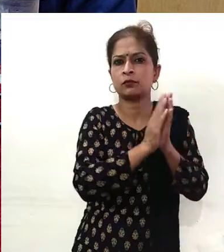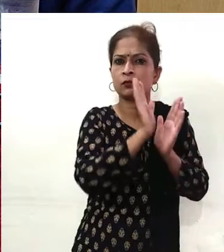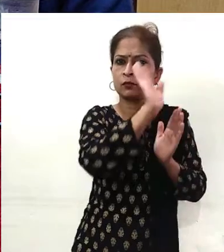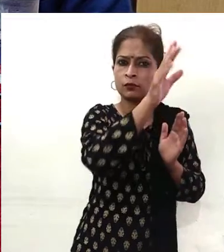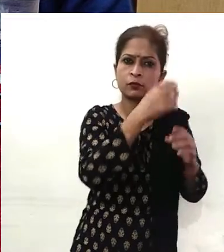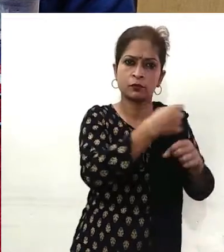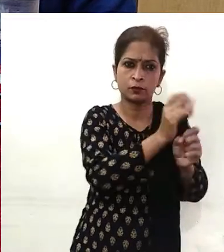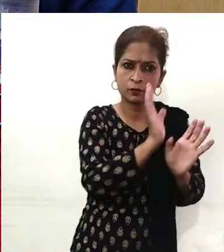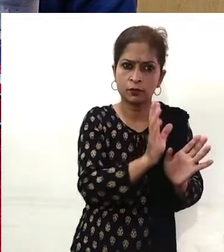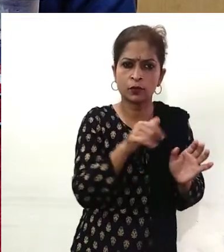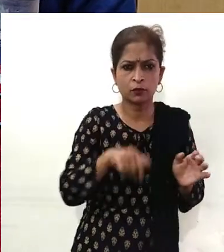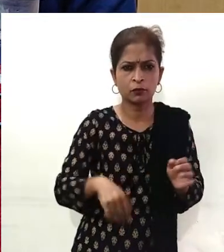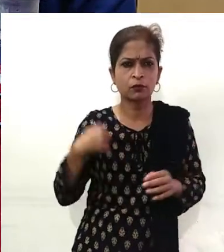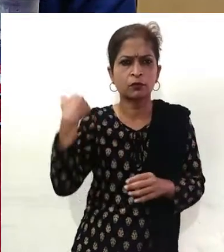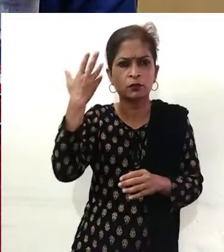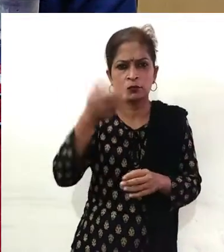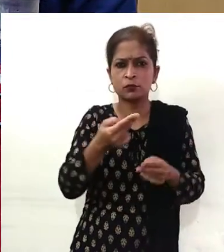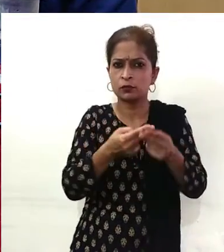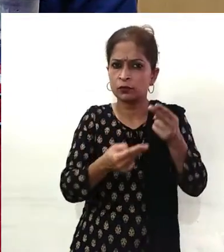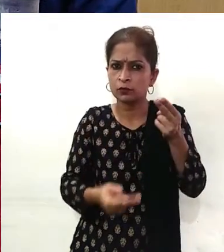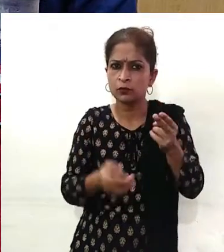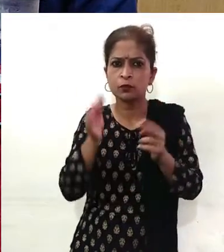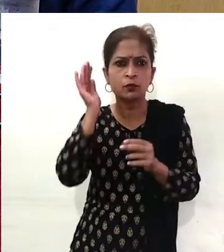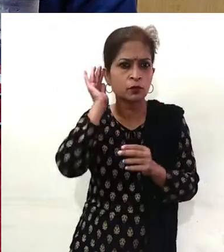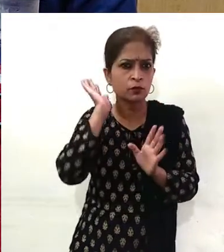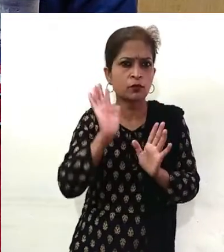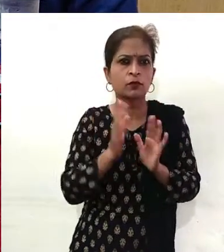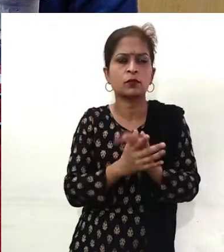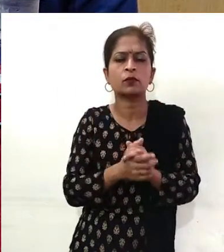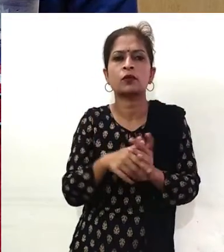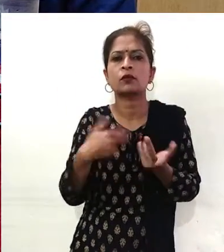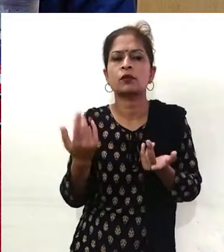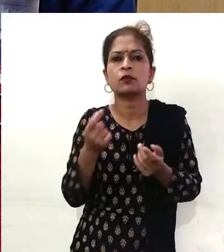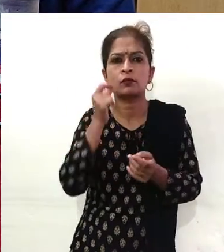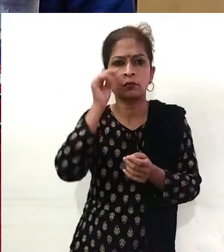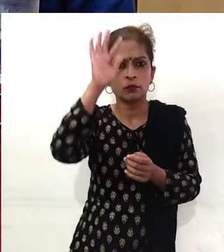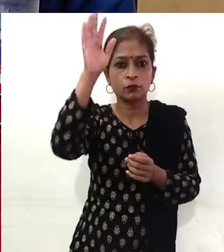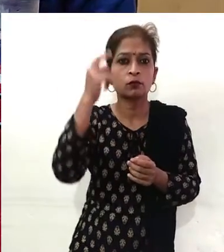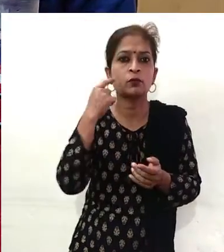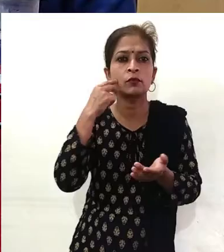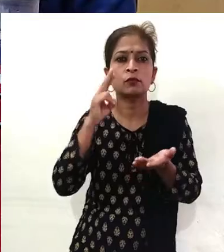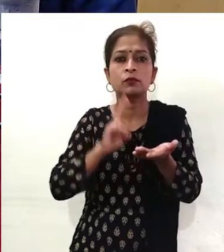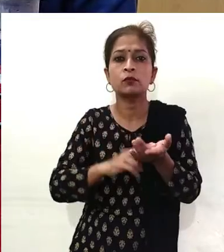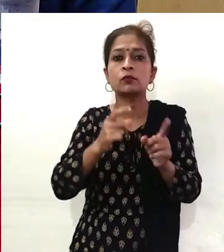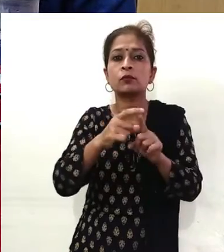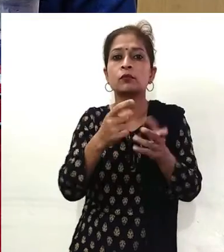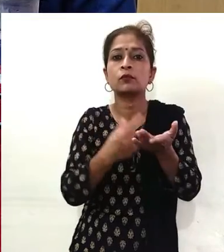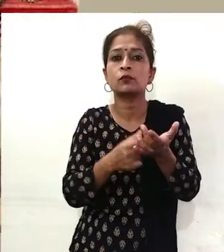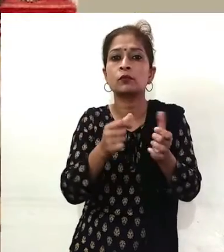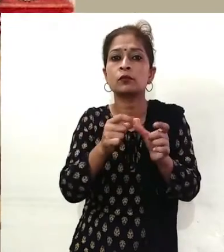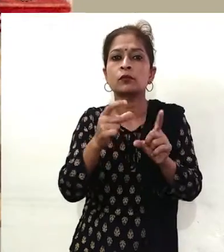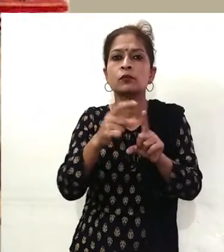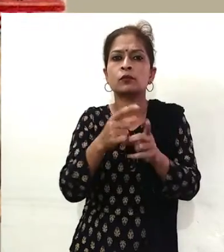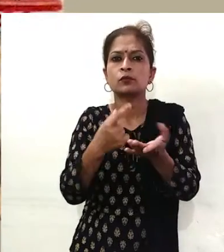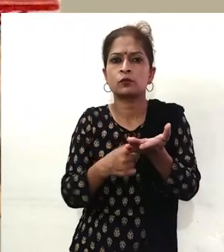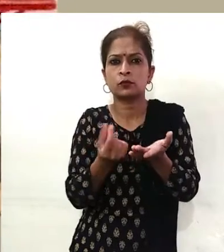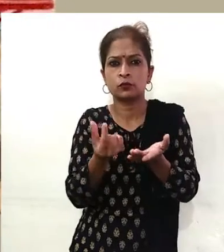है, वो कुछ इस तरह का है कि जब राजा इंद्रदुम्न